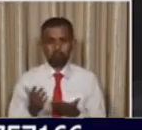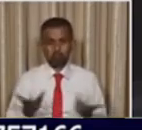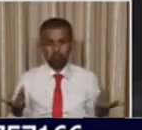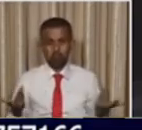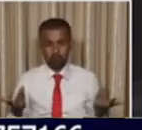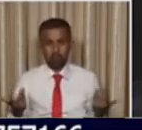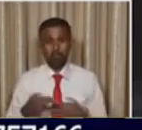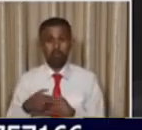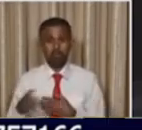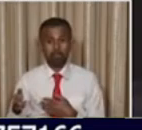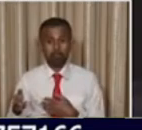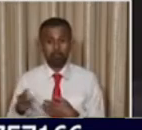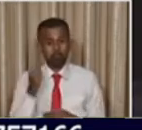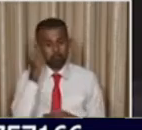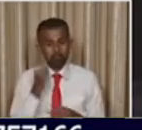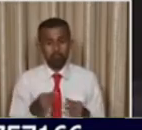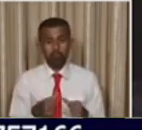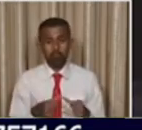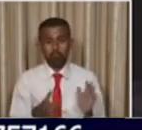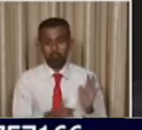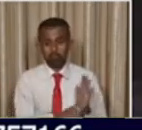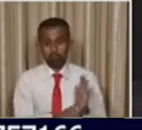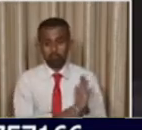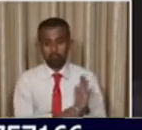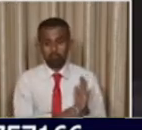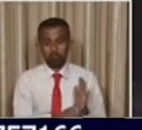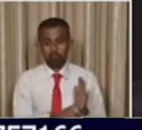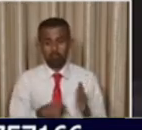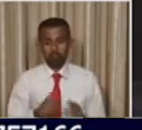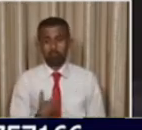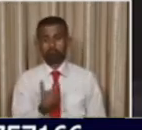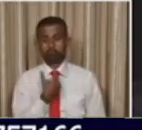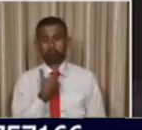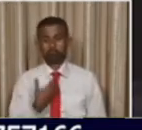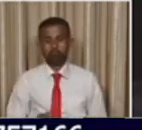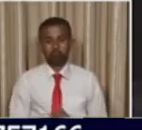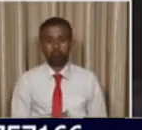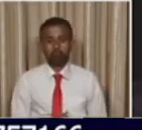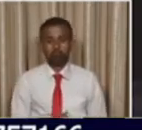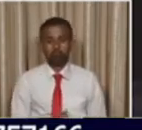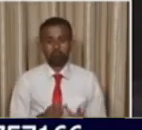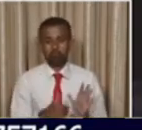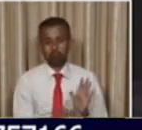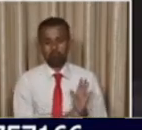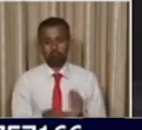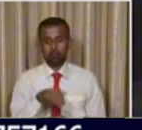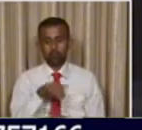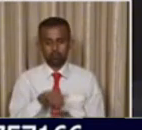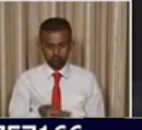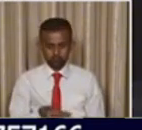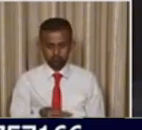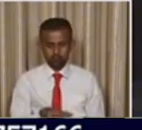இருக்கின்ற காரணத்தினால் கிரீம் ஆஃப் த சொசைட்டி என்று சொல்லக்கூடிய பெருமளவான இளைஞர்கள் யுவதிகள் இந்த போராட்டத்தில் இணைந்து கொண்டு தங்களை அர்ப்பணித்திருந்தார்கள். அவர்கள்